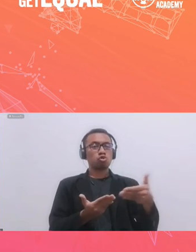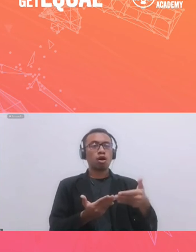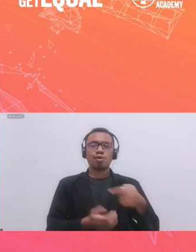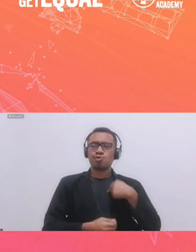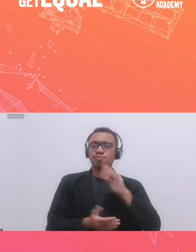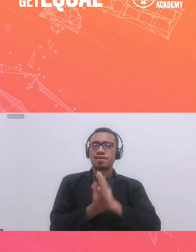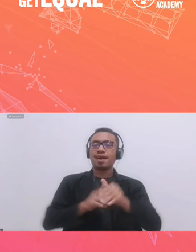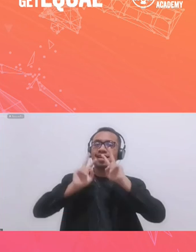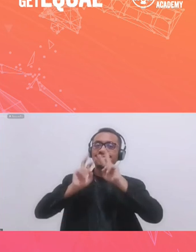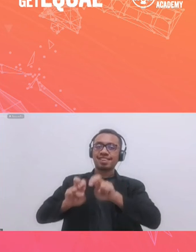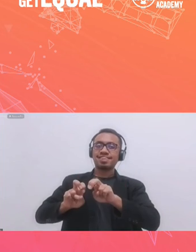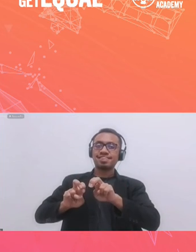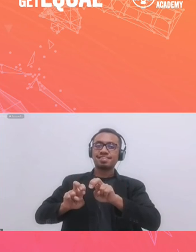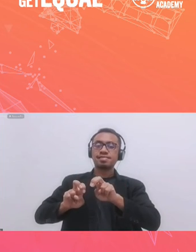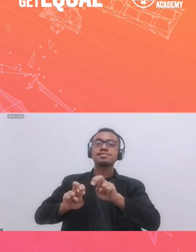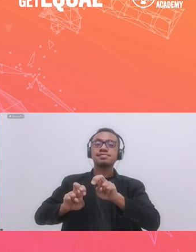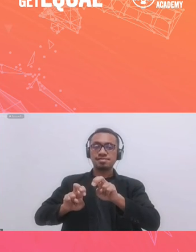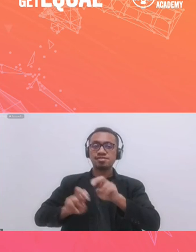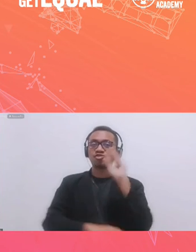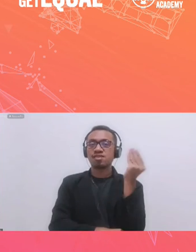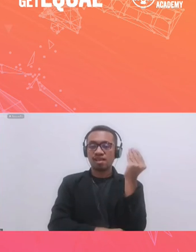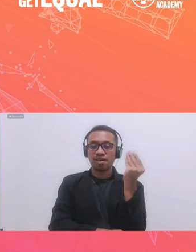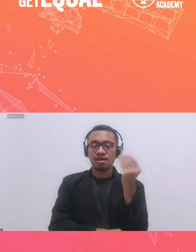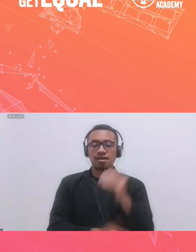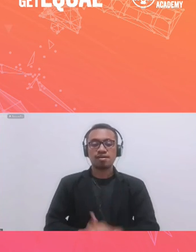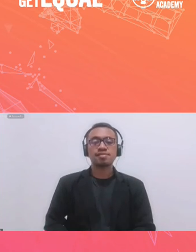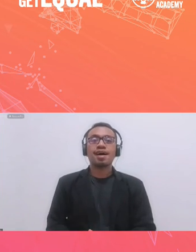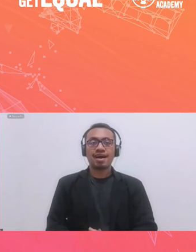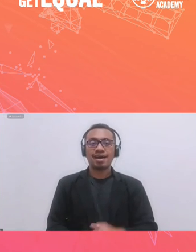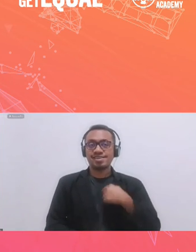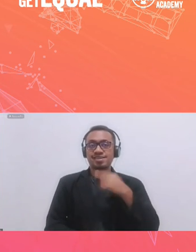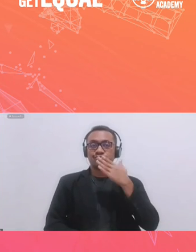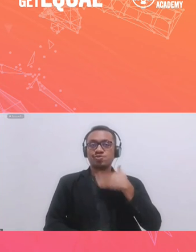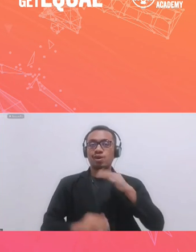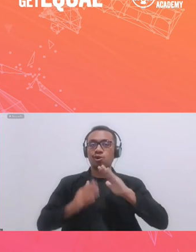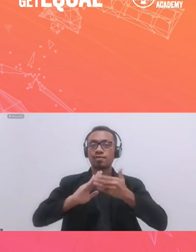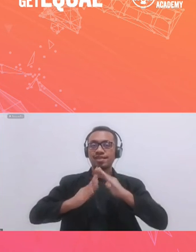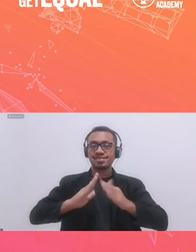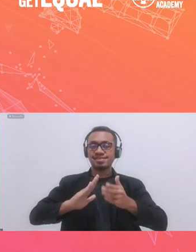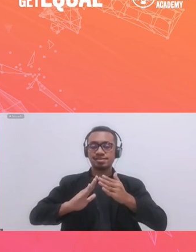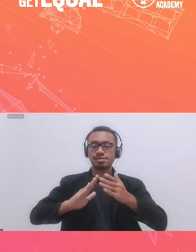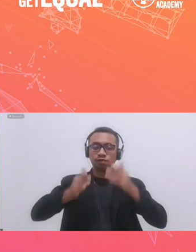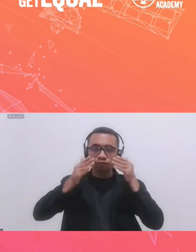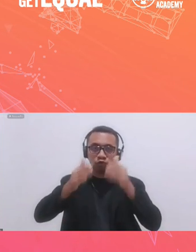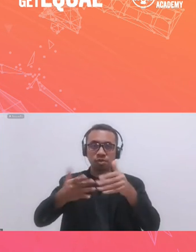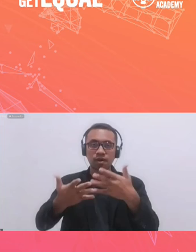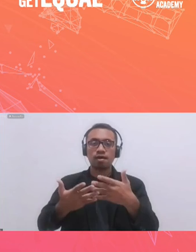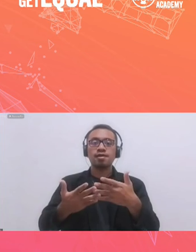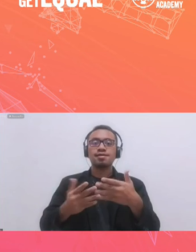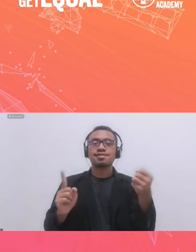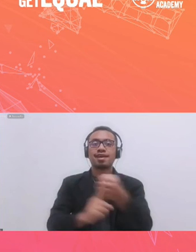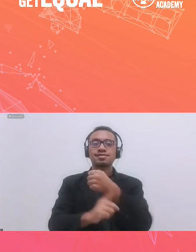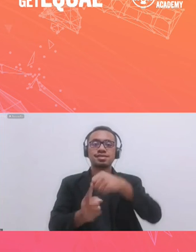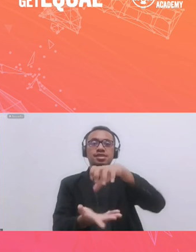Jakarta itu merupakan sebuah organisasi, buat teman-teman yang nggak tahu, sebuah komunitas di mana kita fokus untuk mengakhiri kekerasan di ruang